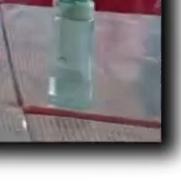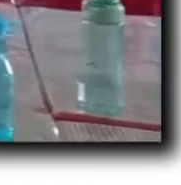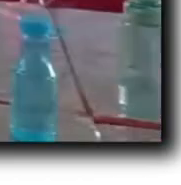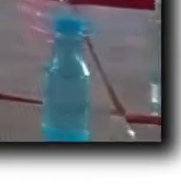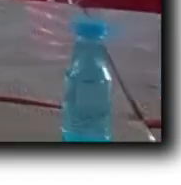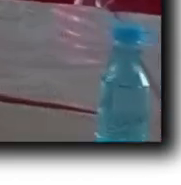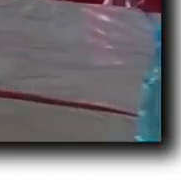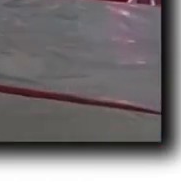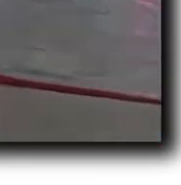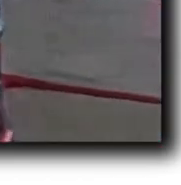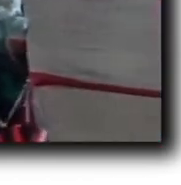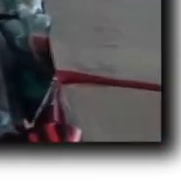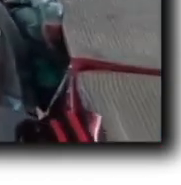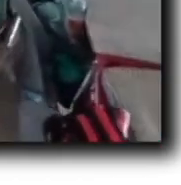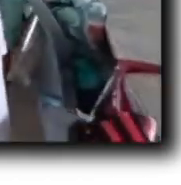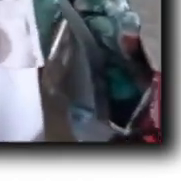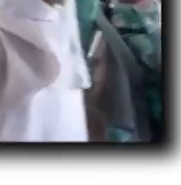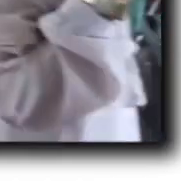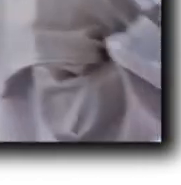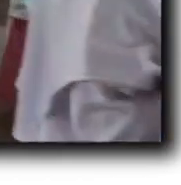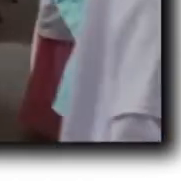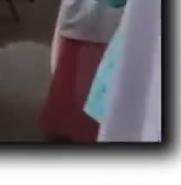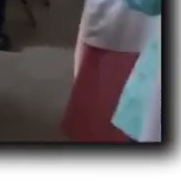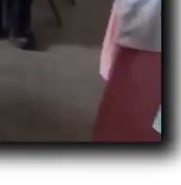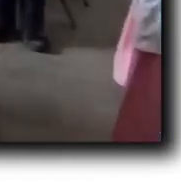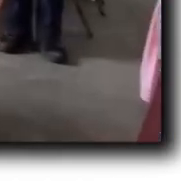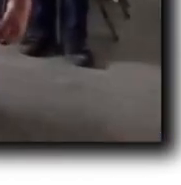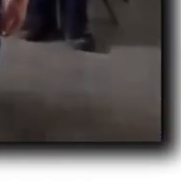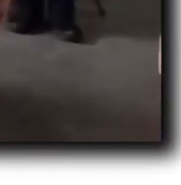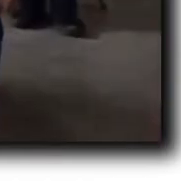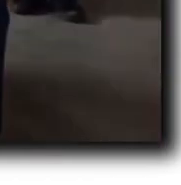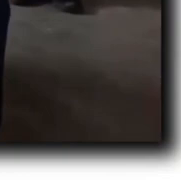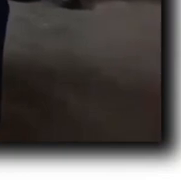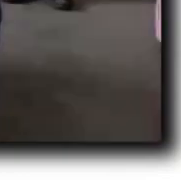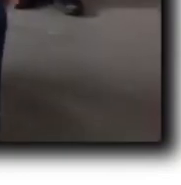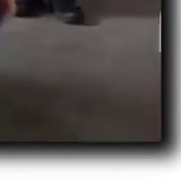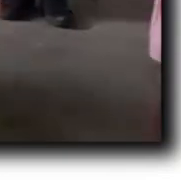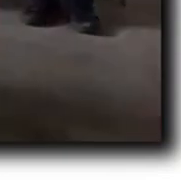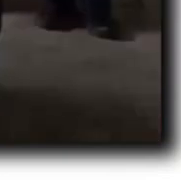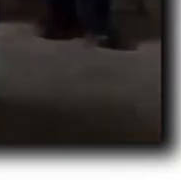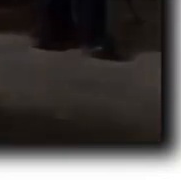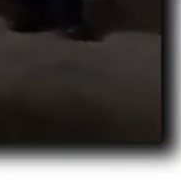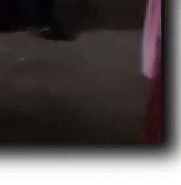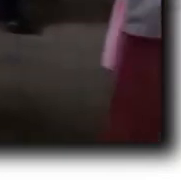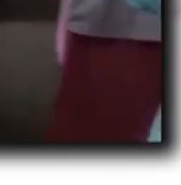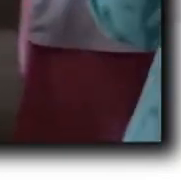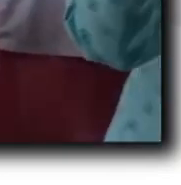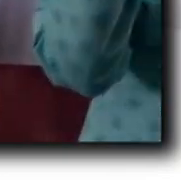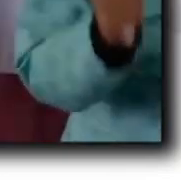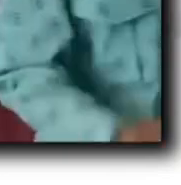jangan terus kecewa pernah ada semangat wajah